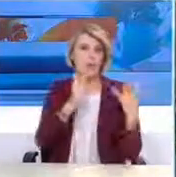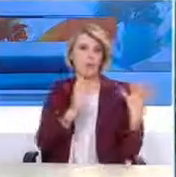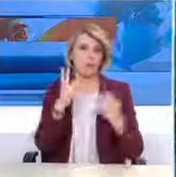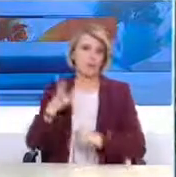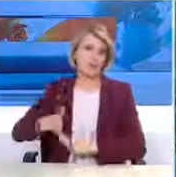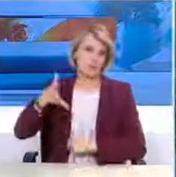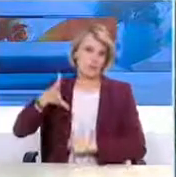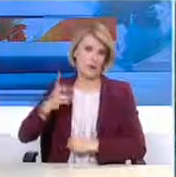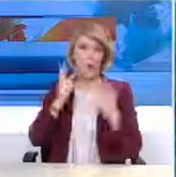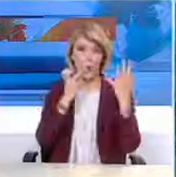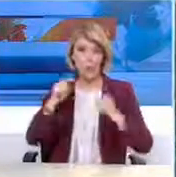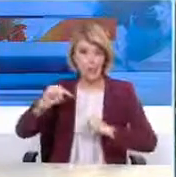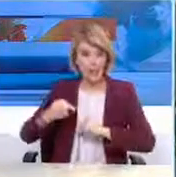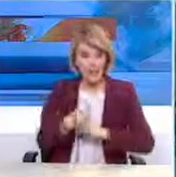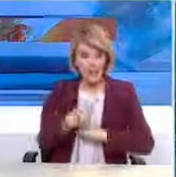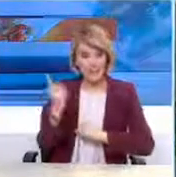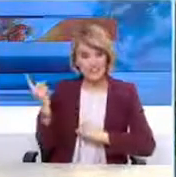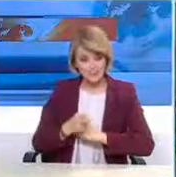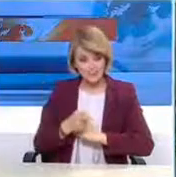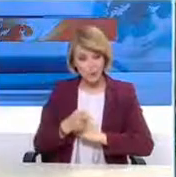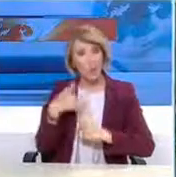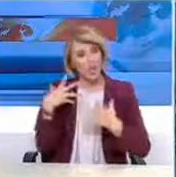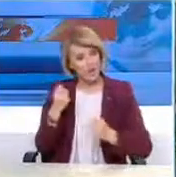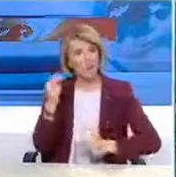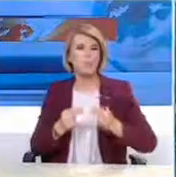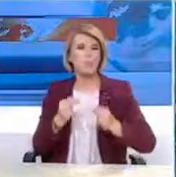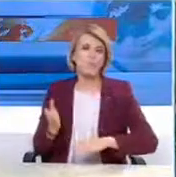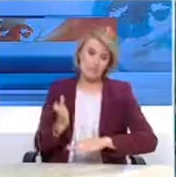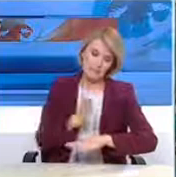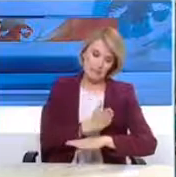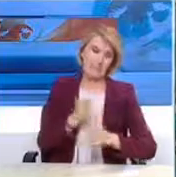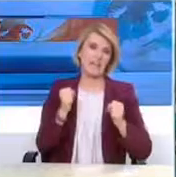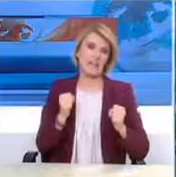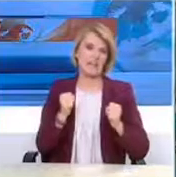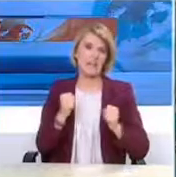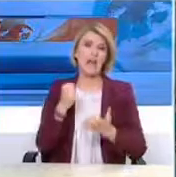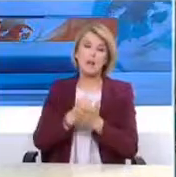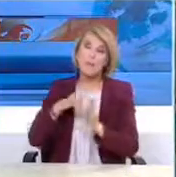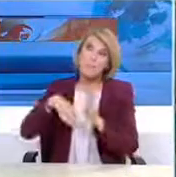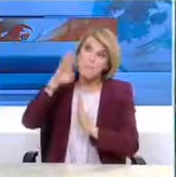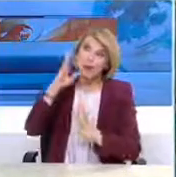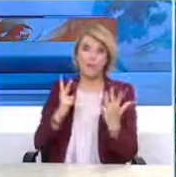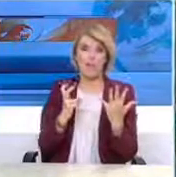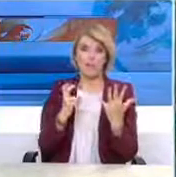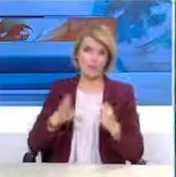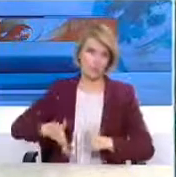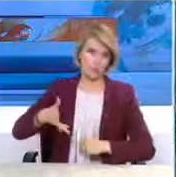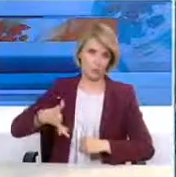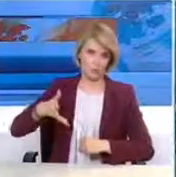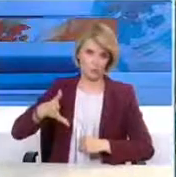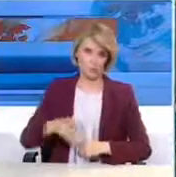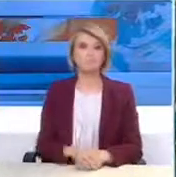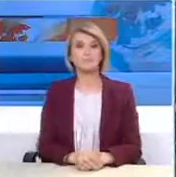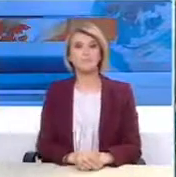το 89% είχε κάποιο υποκείμενο νόσημα ή και ηλικία 70 ετών και άνω. Έχουν